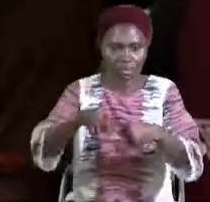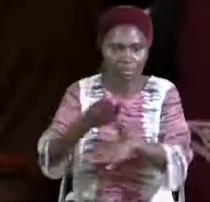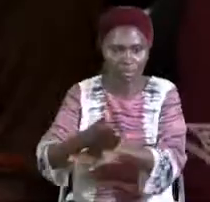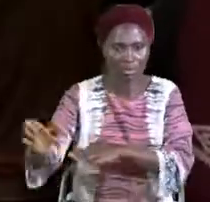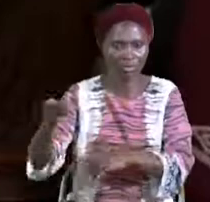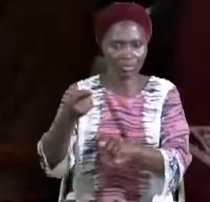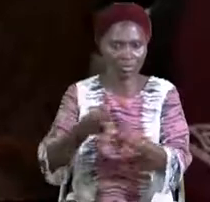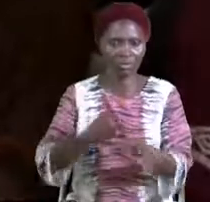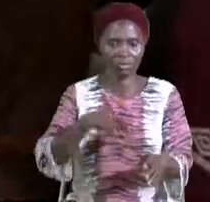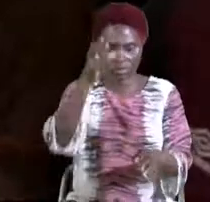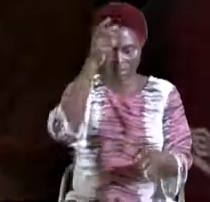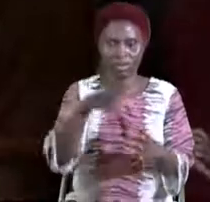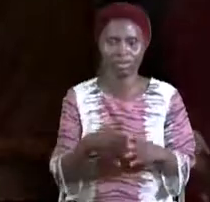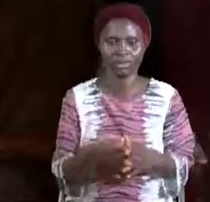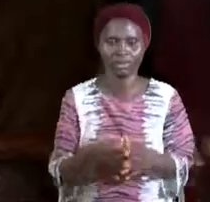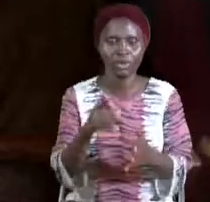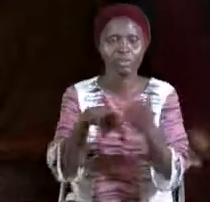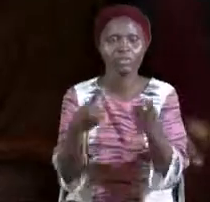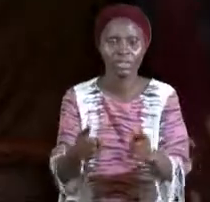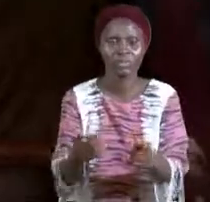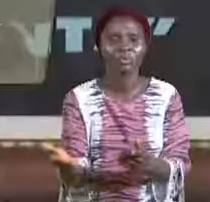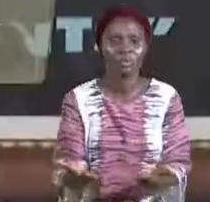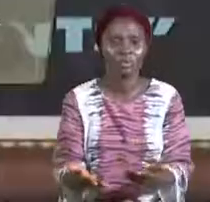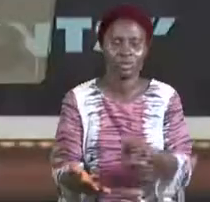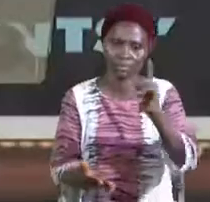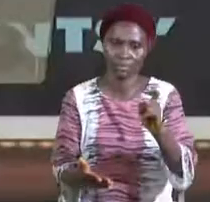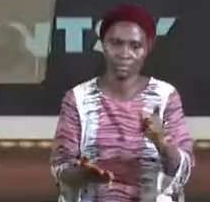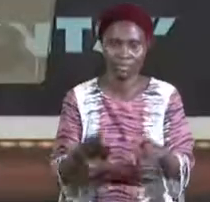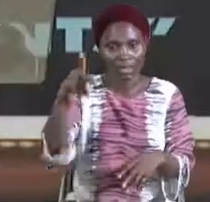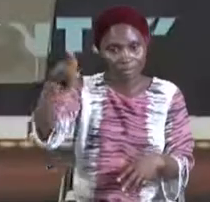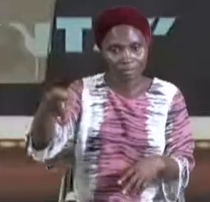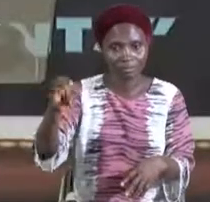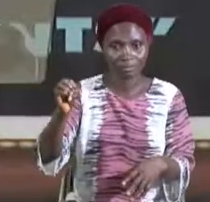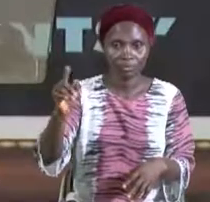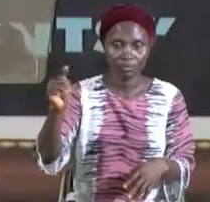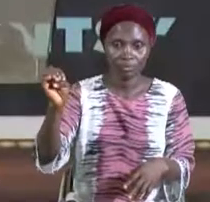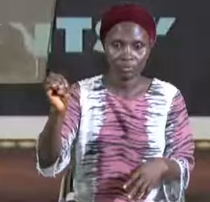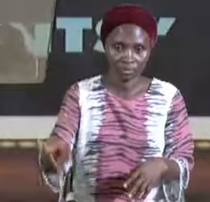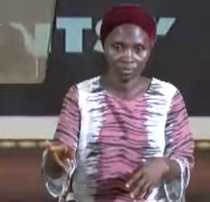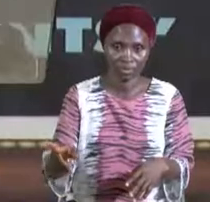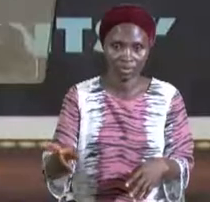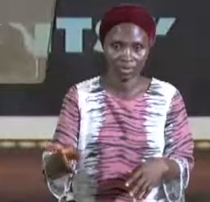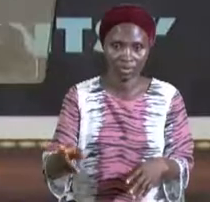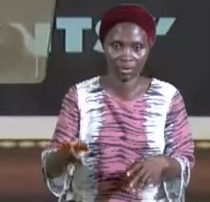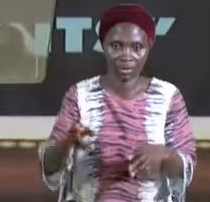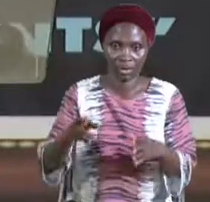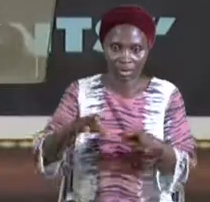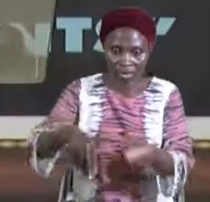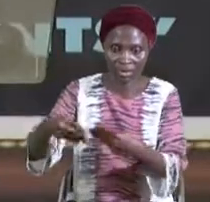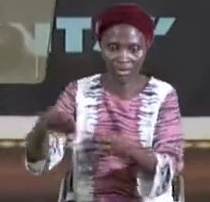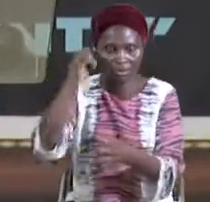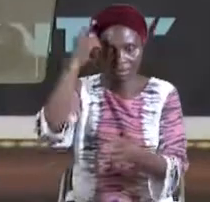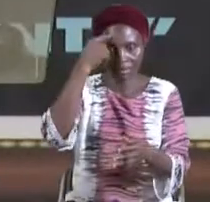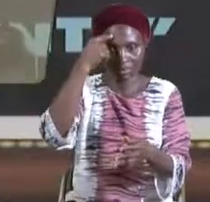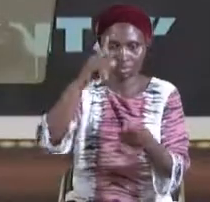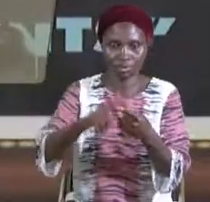arrière de moi, Satan. » Qu'est-ce qui est arrivé ici? Pierre a prêté son esprit à Satan.